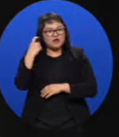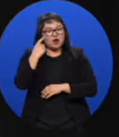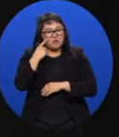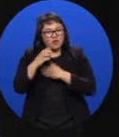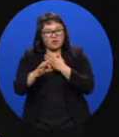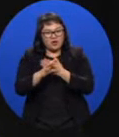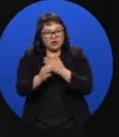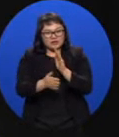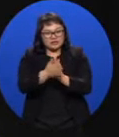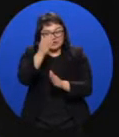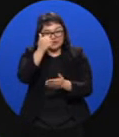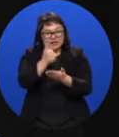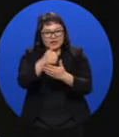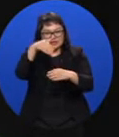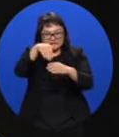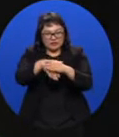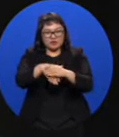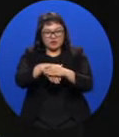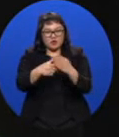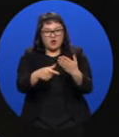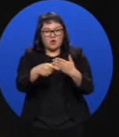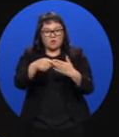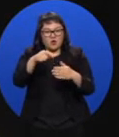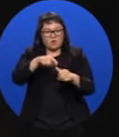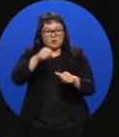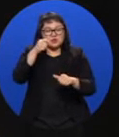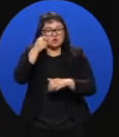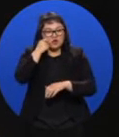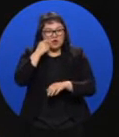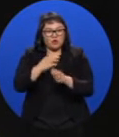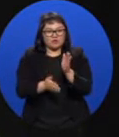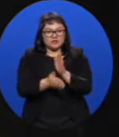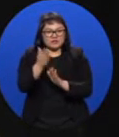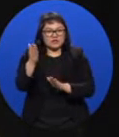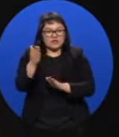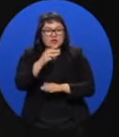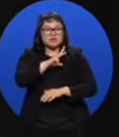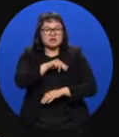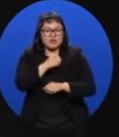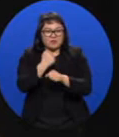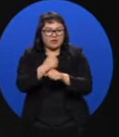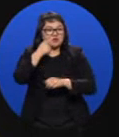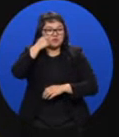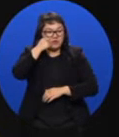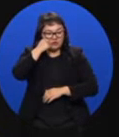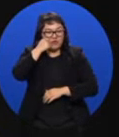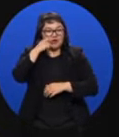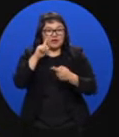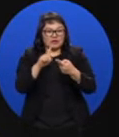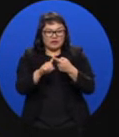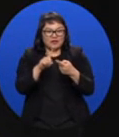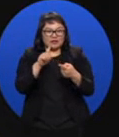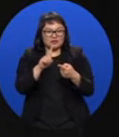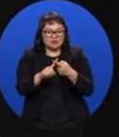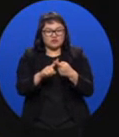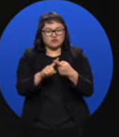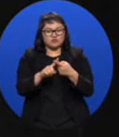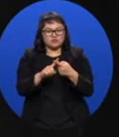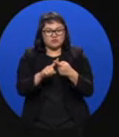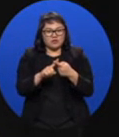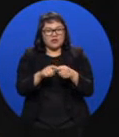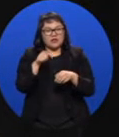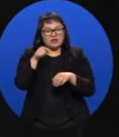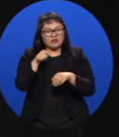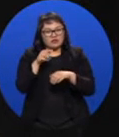우리가 직선제로 뽑지 못했다든지 시의회를 구성하지 못했다든지 뭐 이런 것들도 좀 있습니다.